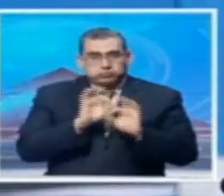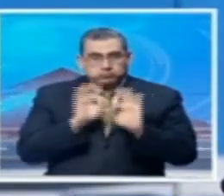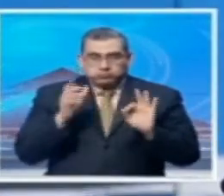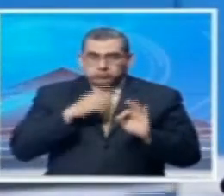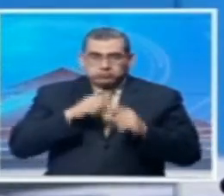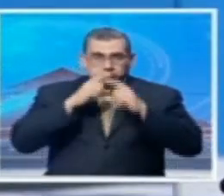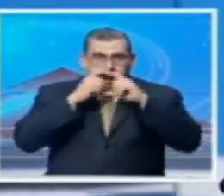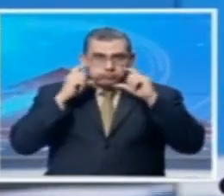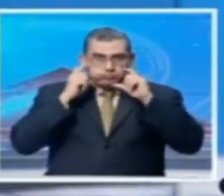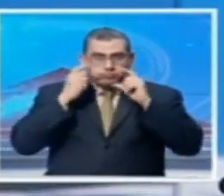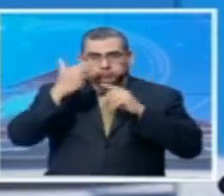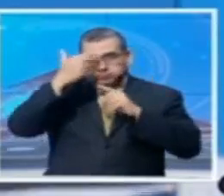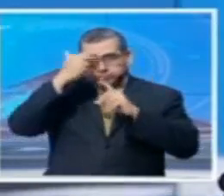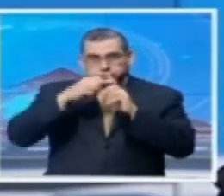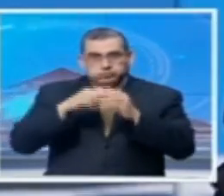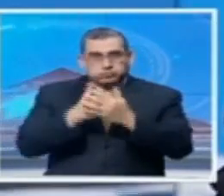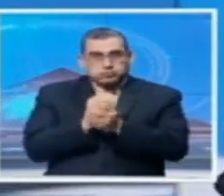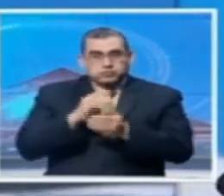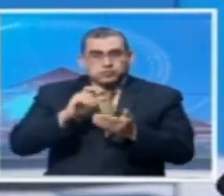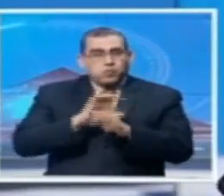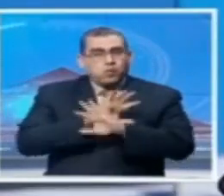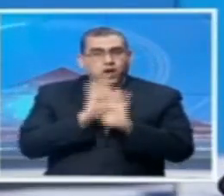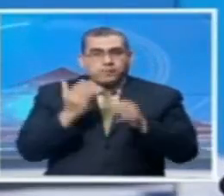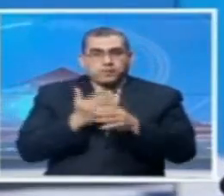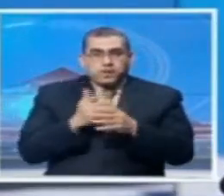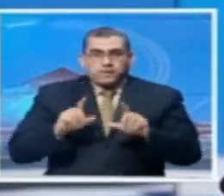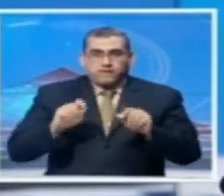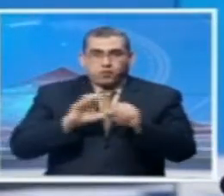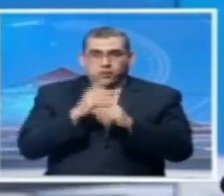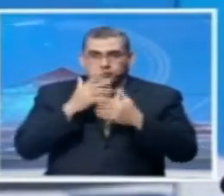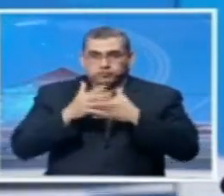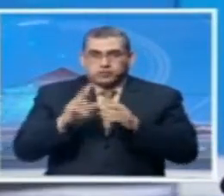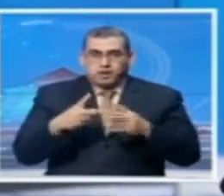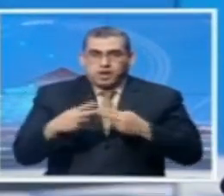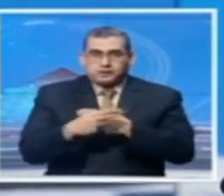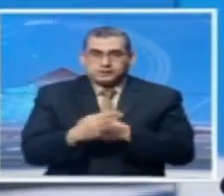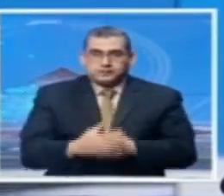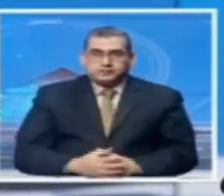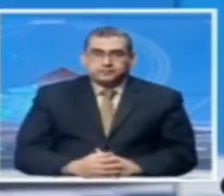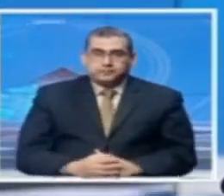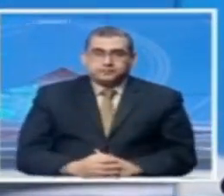احترازية ووقائية مشددة لمواجهة انتشار فيروس كورونا.